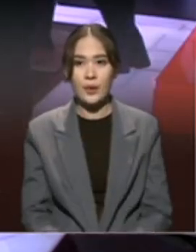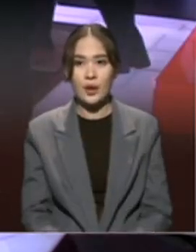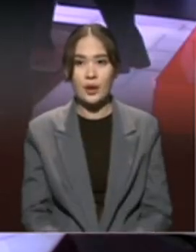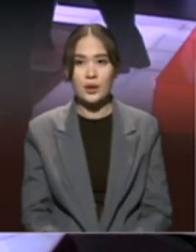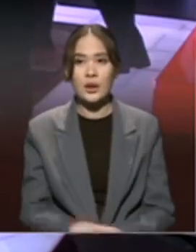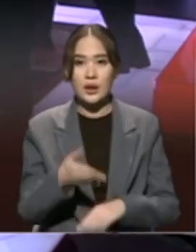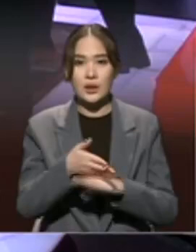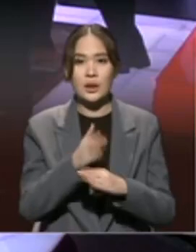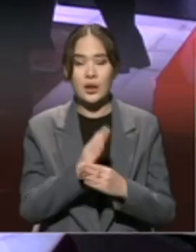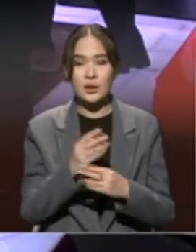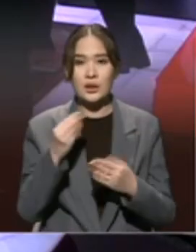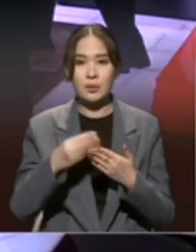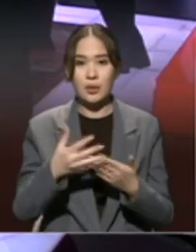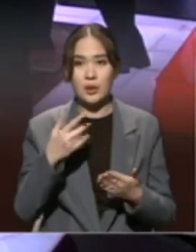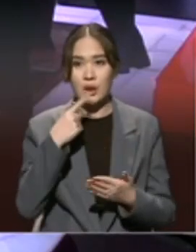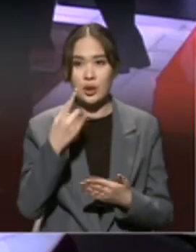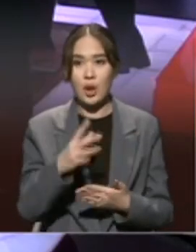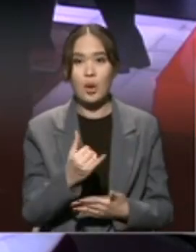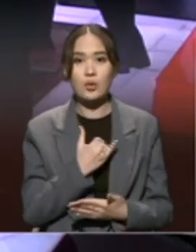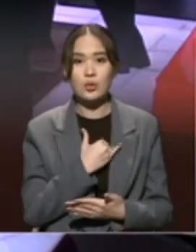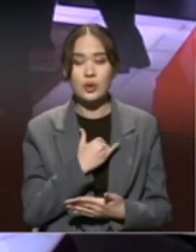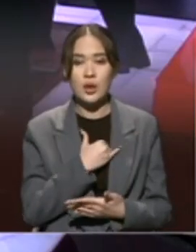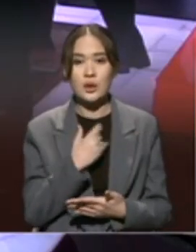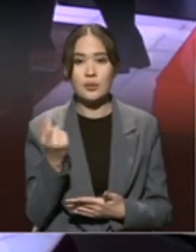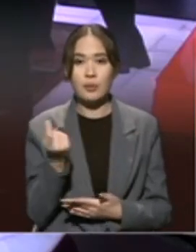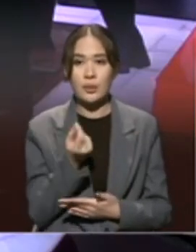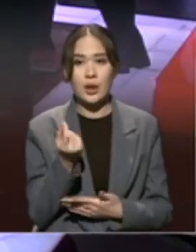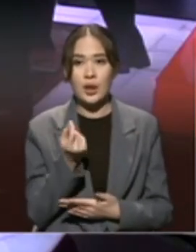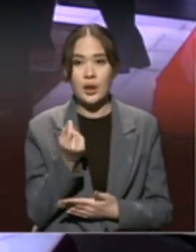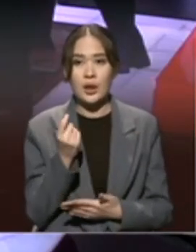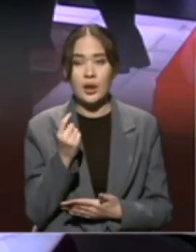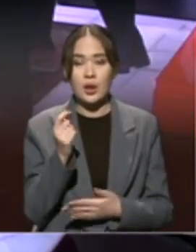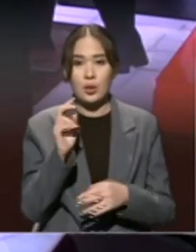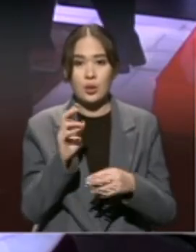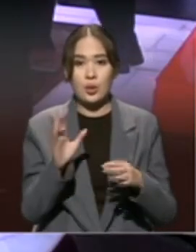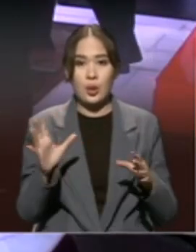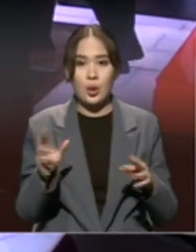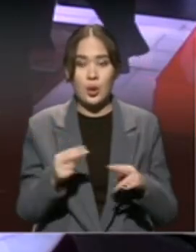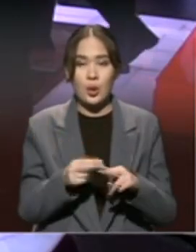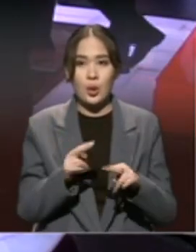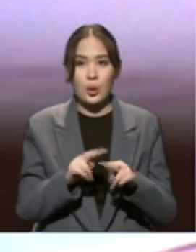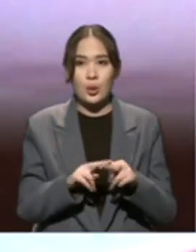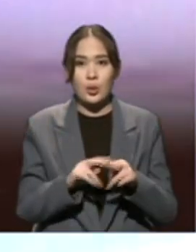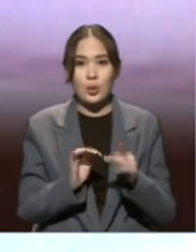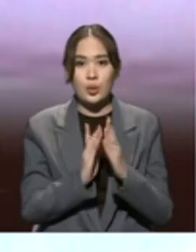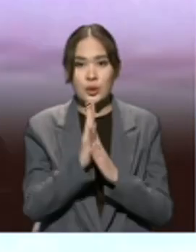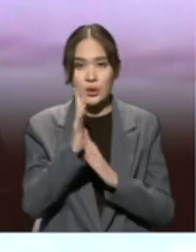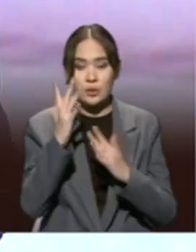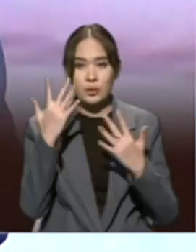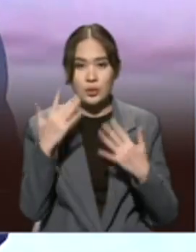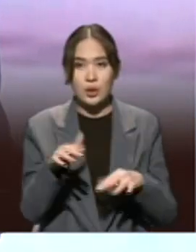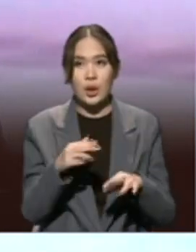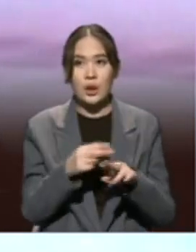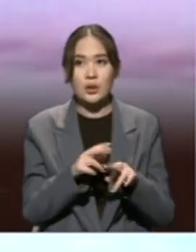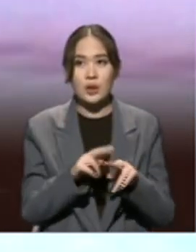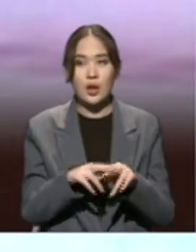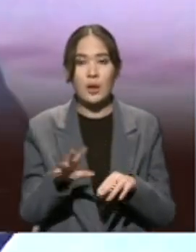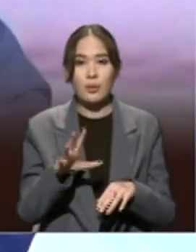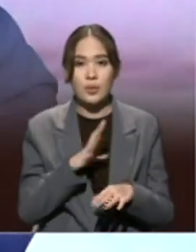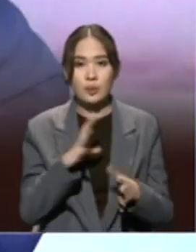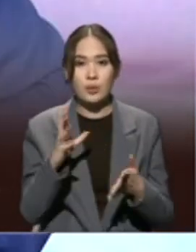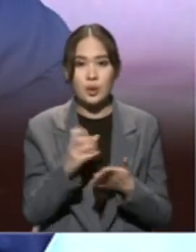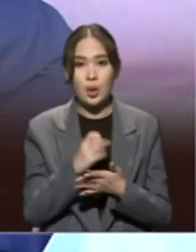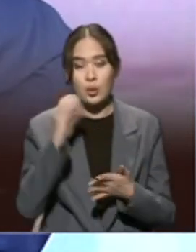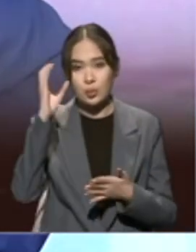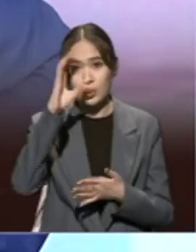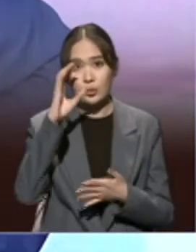отыр дейді, е? Ал енді біз бидай нетеміз, өсіреміз. Оны ала дегенде бидайдың жаңағы ұн қыламыз ғой. Онды